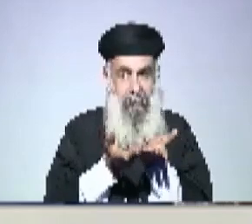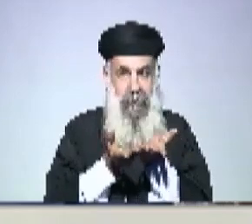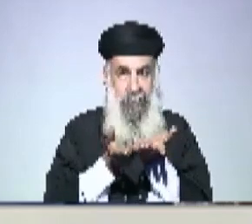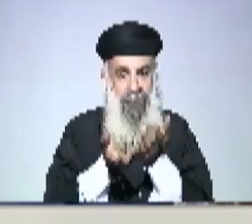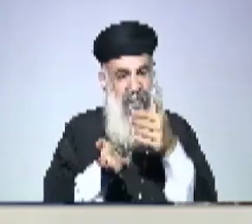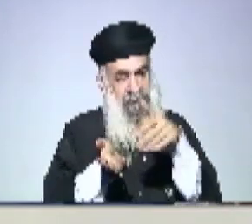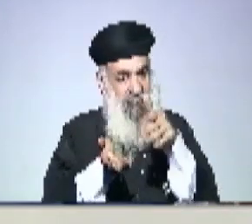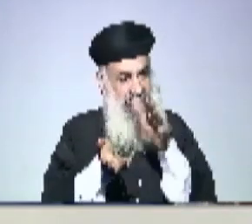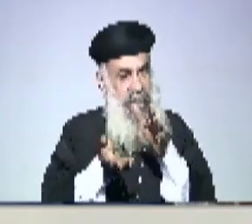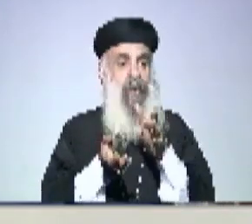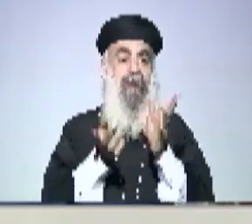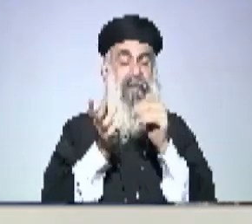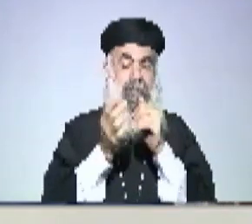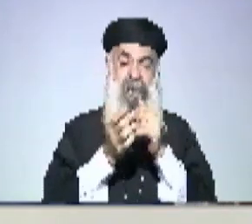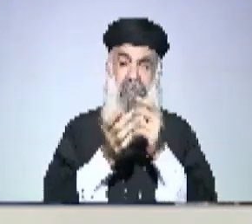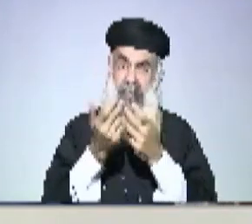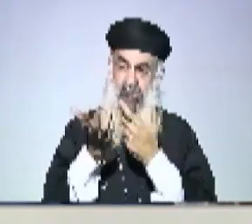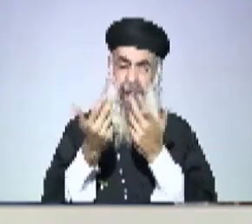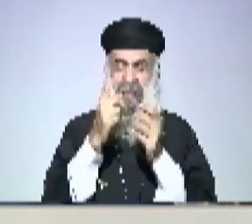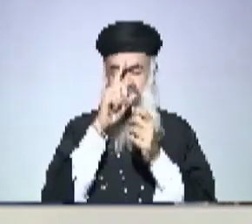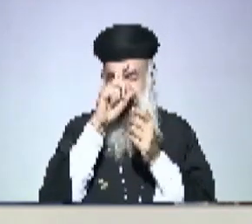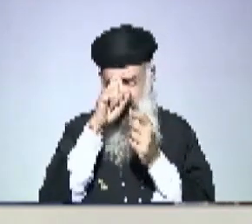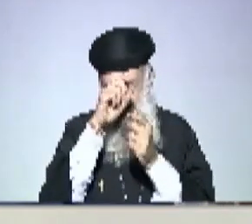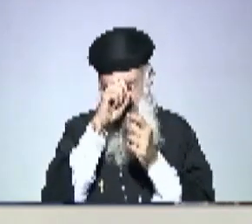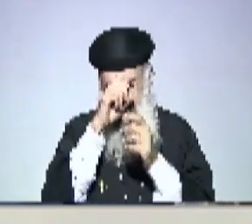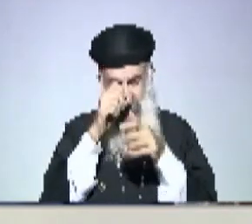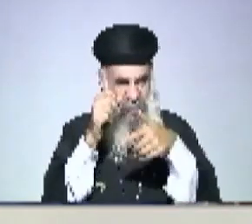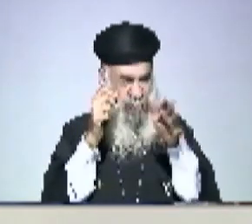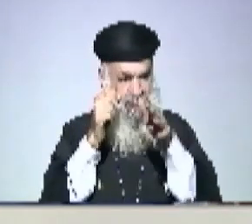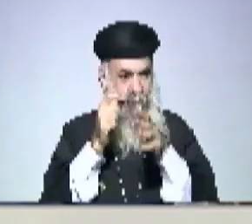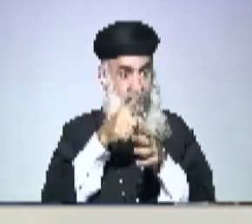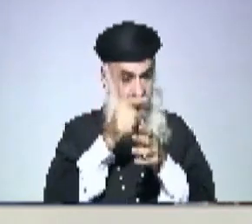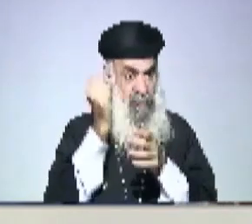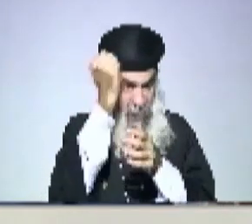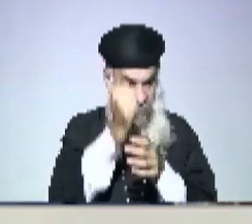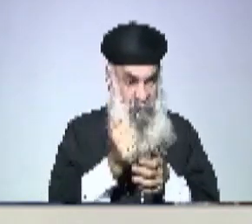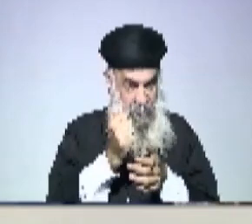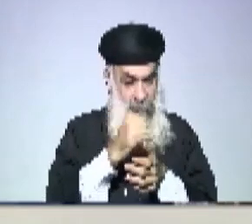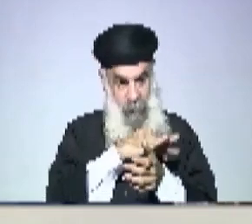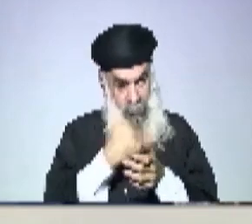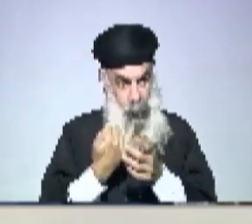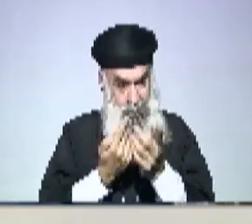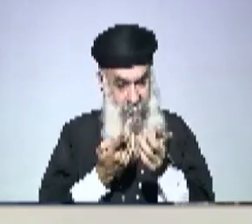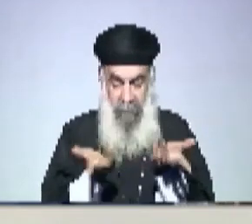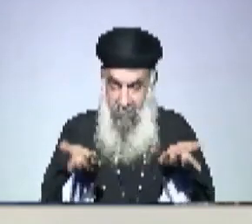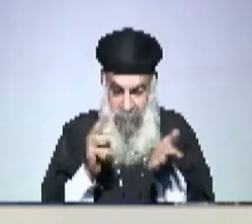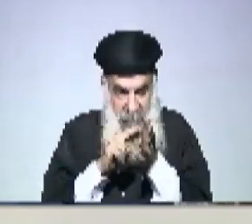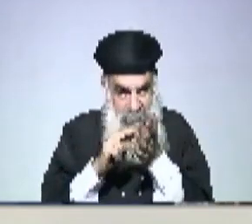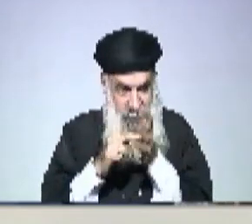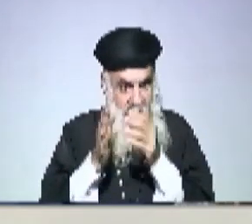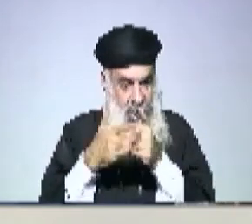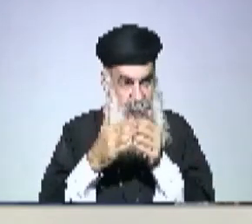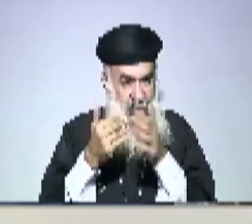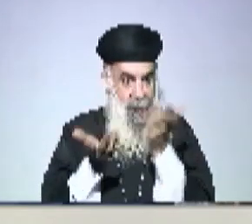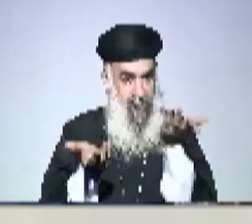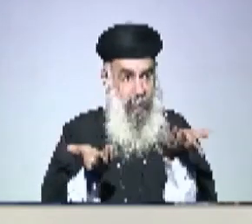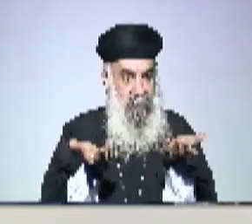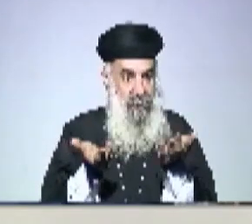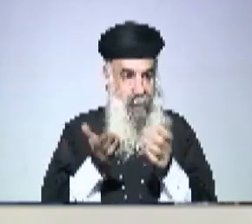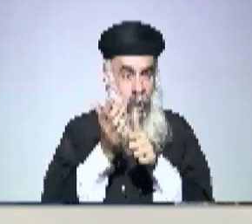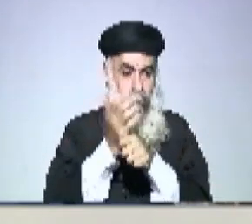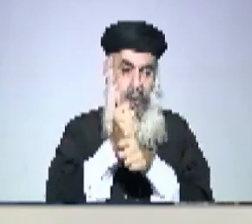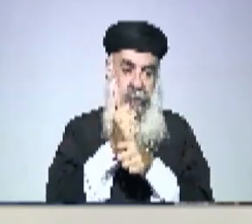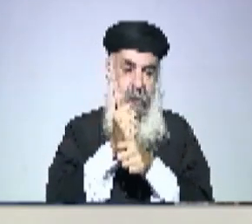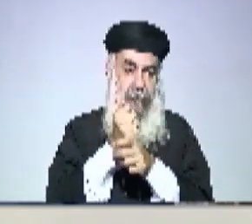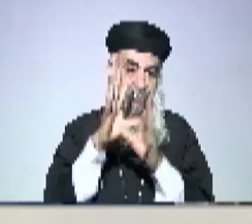ازاي احيانا بيعملوها بمنتهى القصاب وكانها هي اللي قتلته هي ذنبها ايه مش كفايه ان هي ترملت